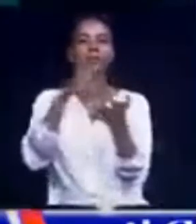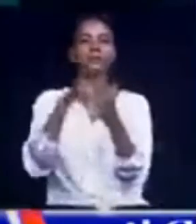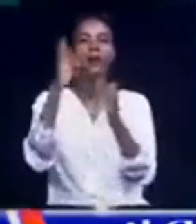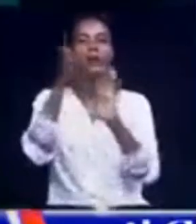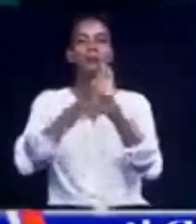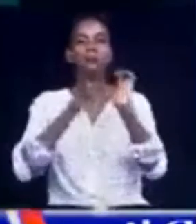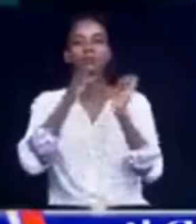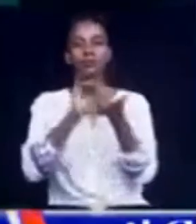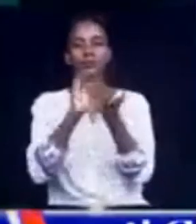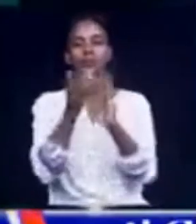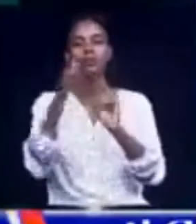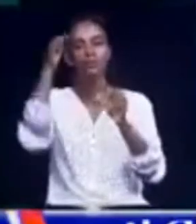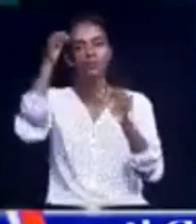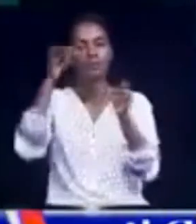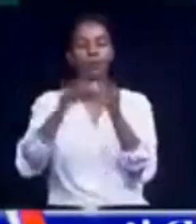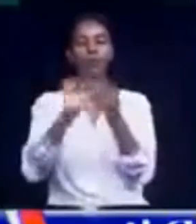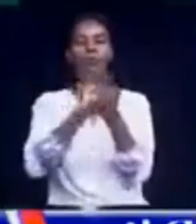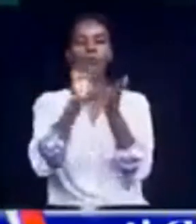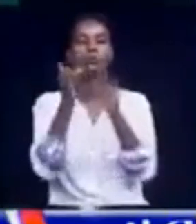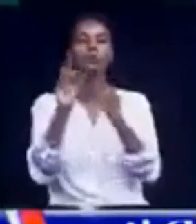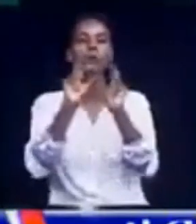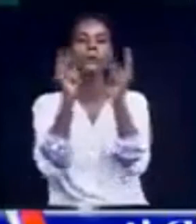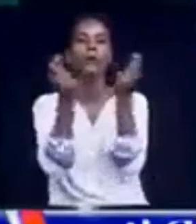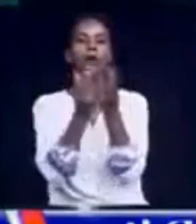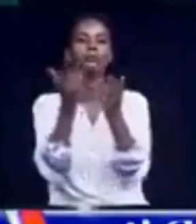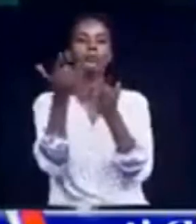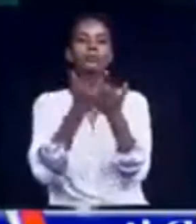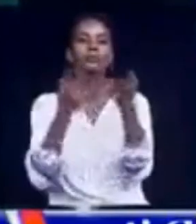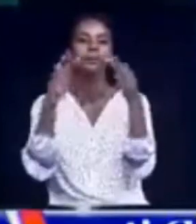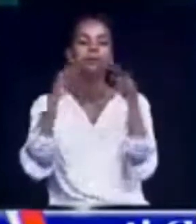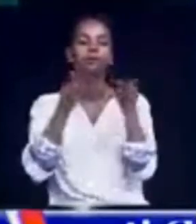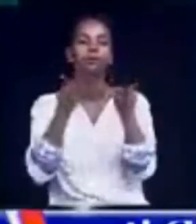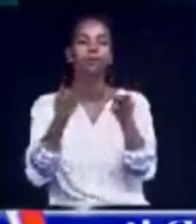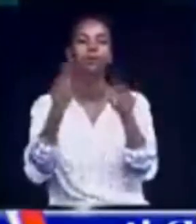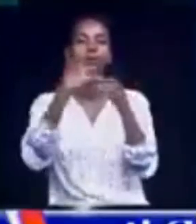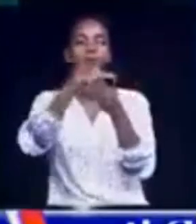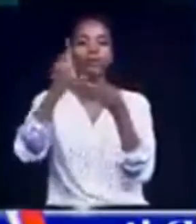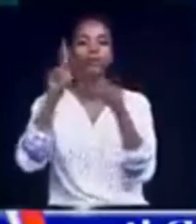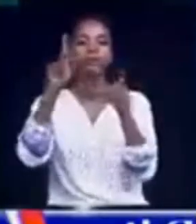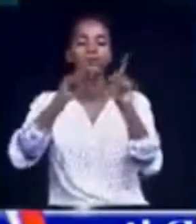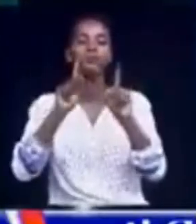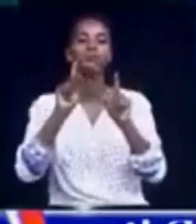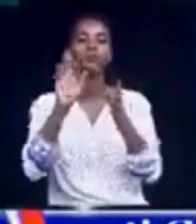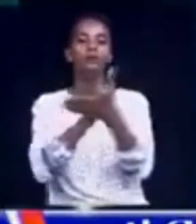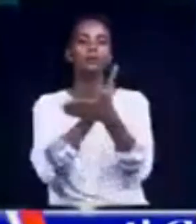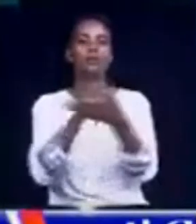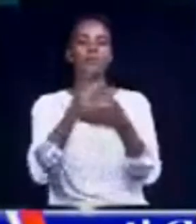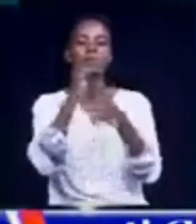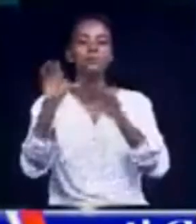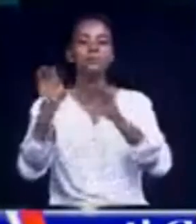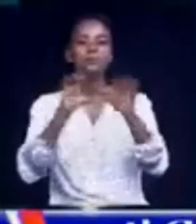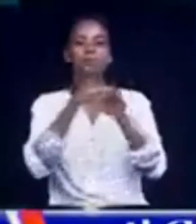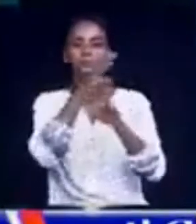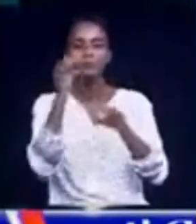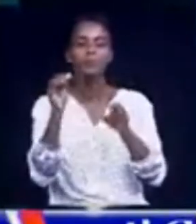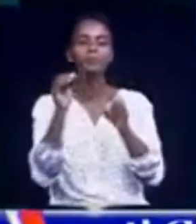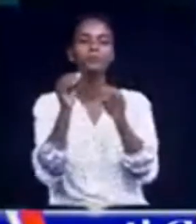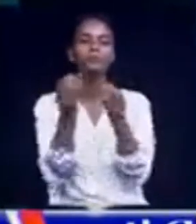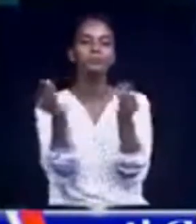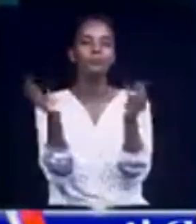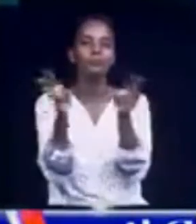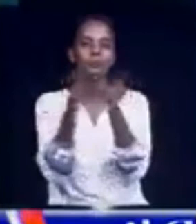ያለመፈጸም ሁኔታዎች እየተስተዋሉ መሆኑን ግብረ ኃይሉ በዝርዝር ተመልክቷል። በክልሉ ህብረተሰቡን በማሳተፍ በተካሄደው የሀብት ማሰባሰብ